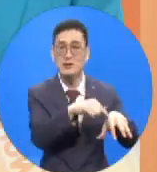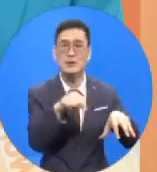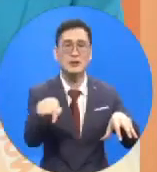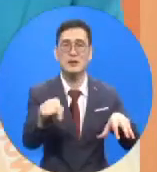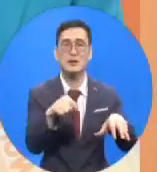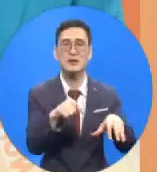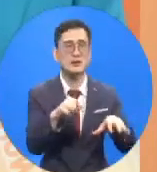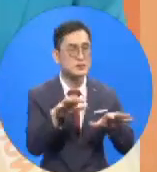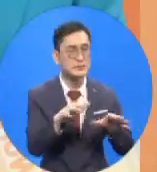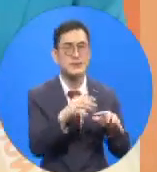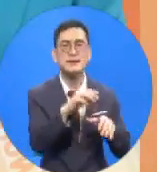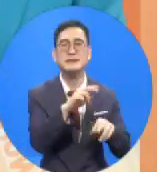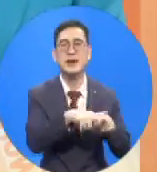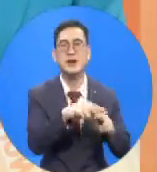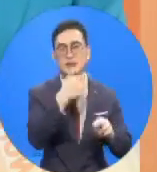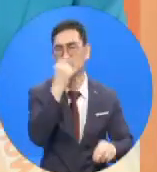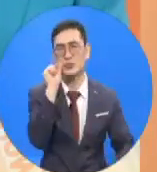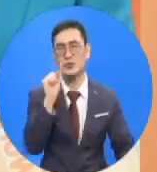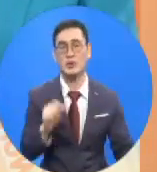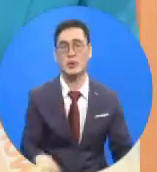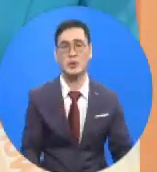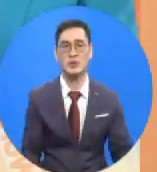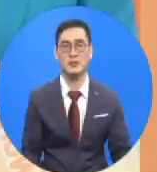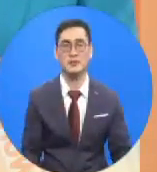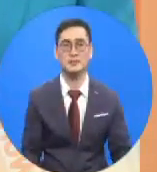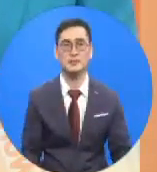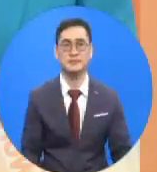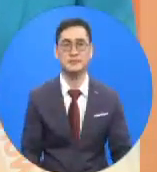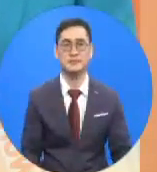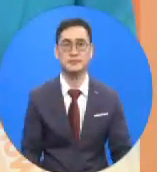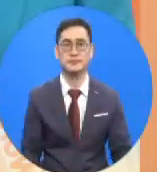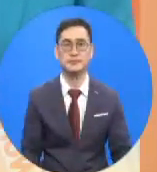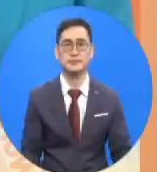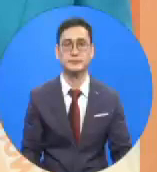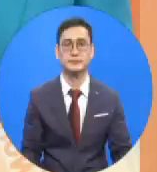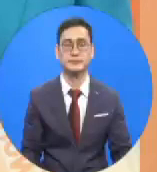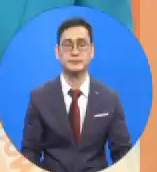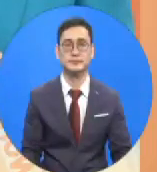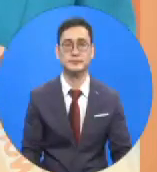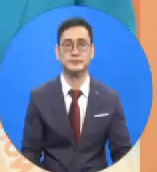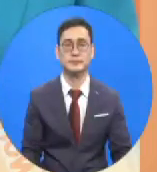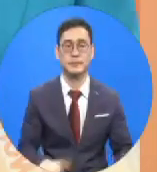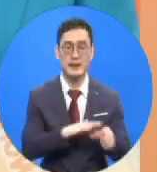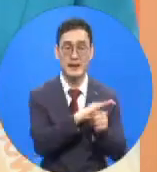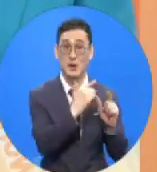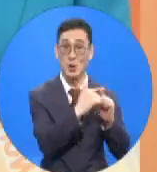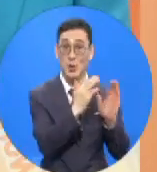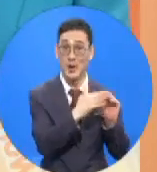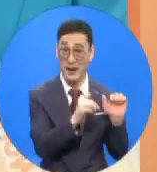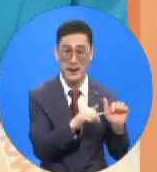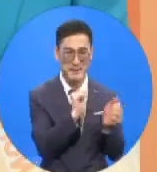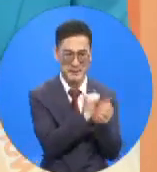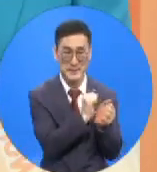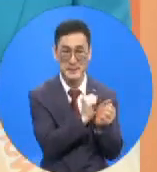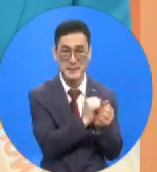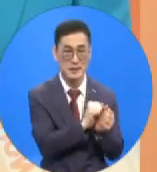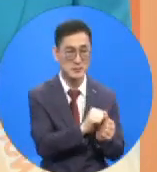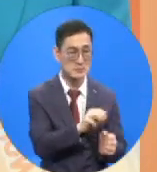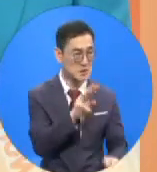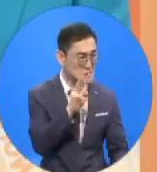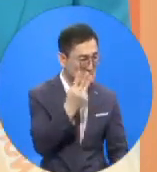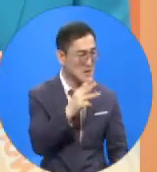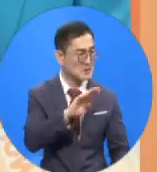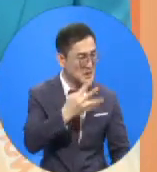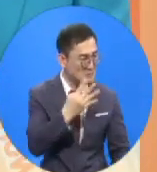될수가 있죠 아 그래서 어 중요한 것은 제 뭐 사람이며 확진 자수가 모드를 조 300 내일을 살 때 이것이 중요한